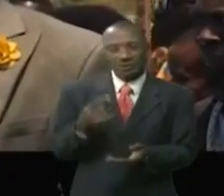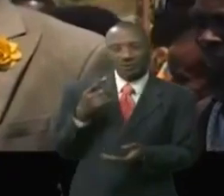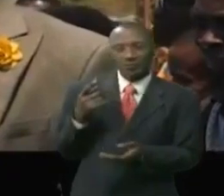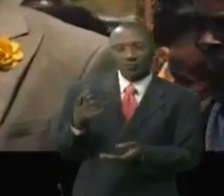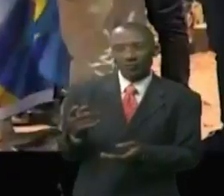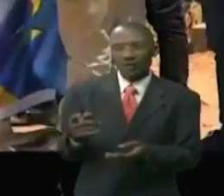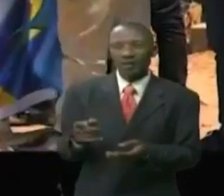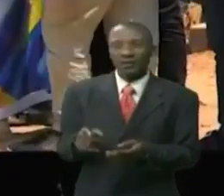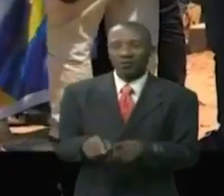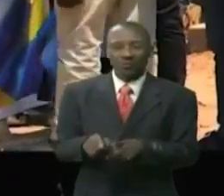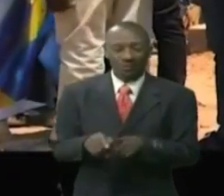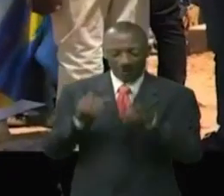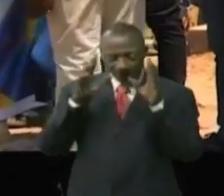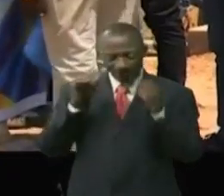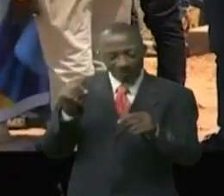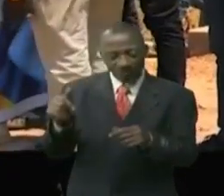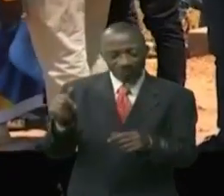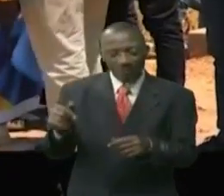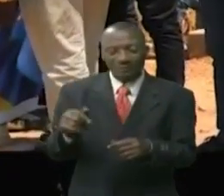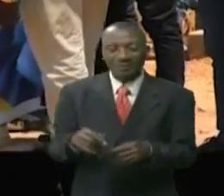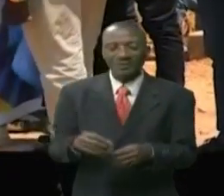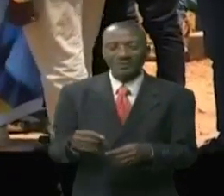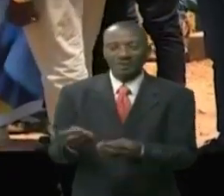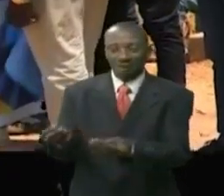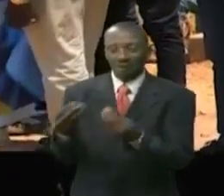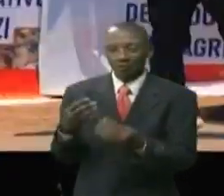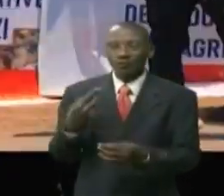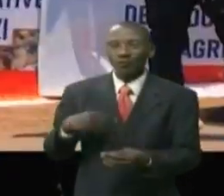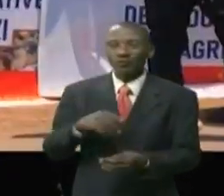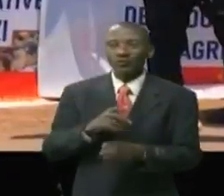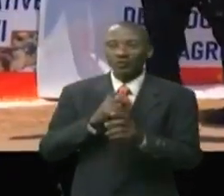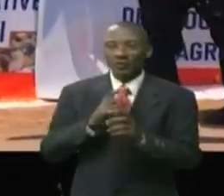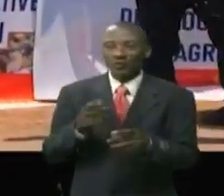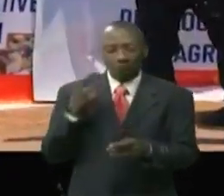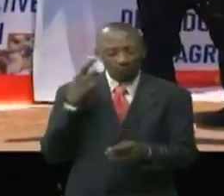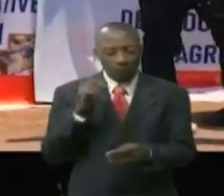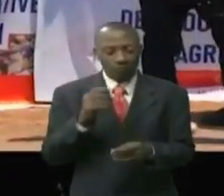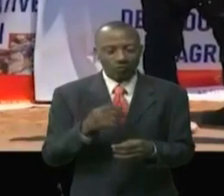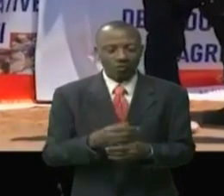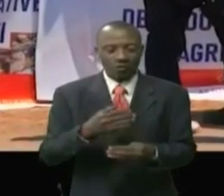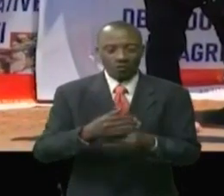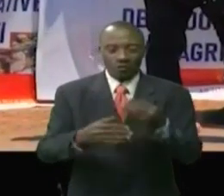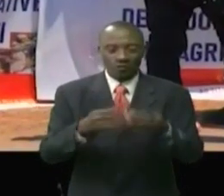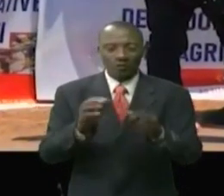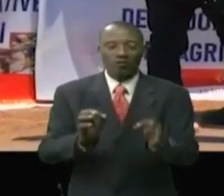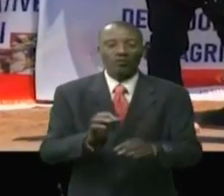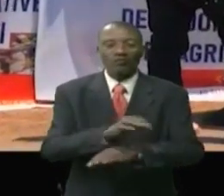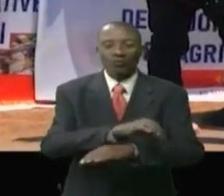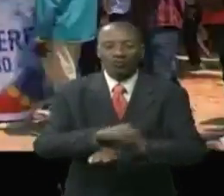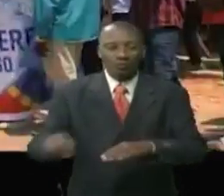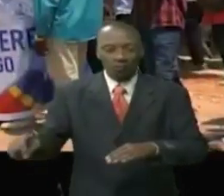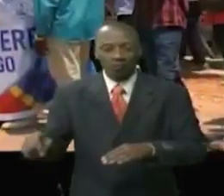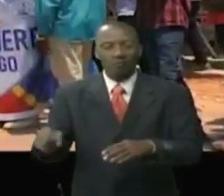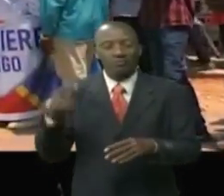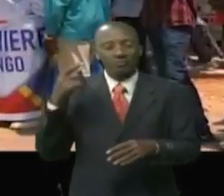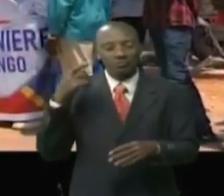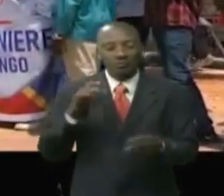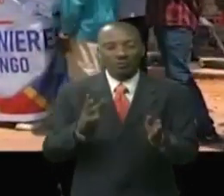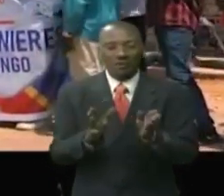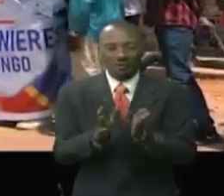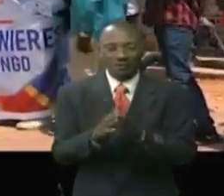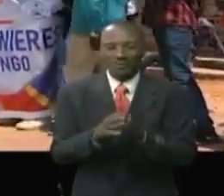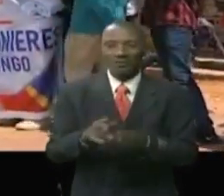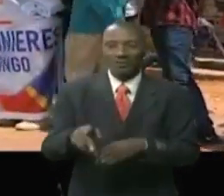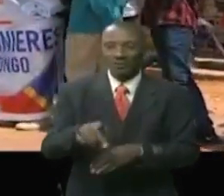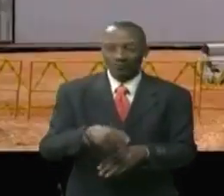vendait auprès des acheteurs c'està-dire d'abord en commençant par làbas ance et puis la tenneur même à minéré un lieu de